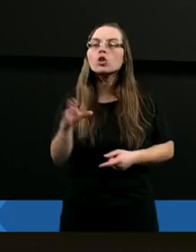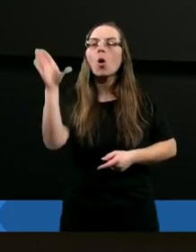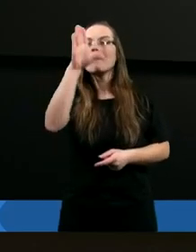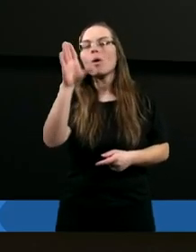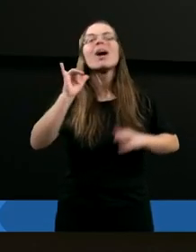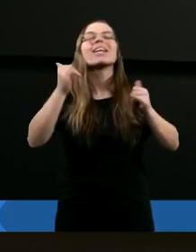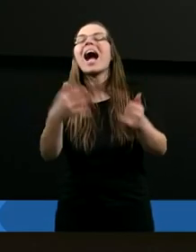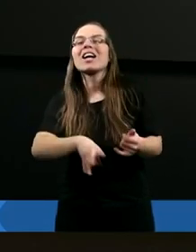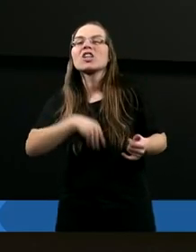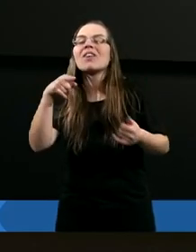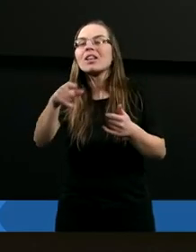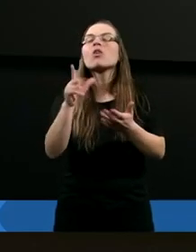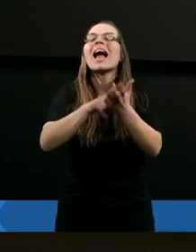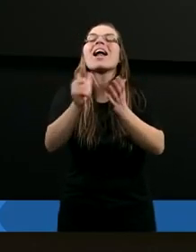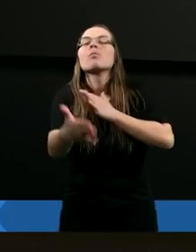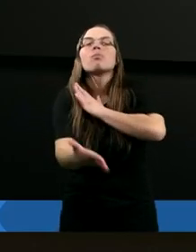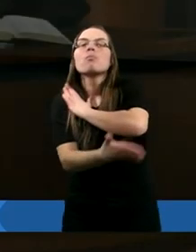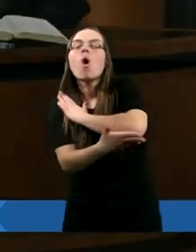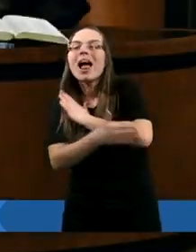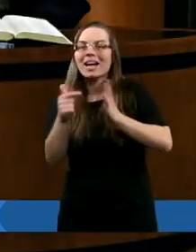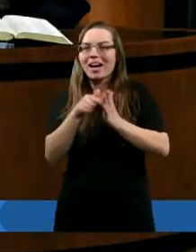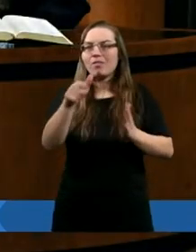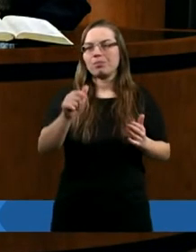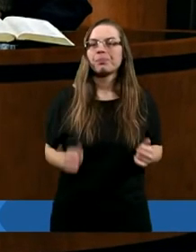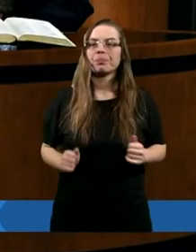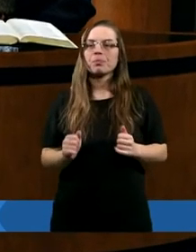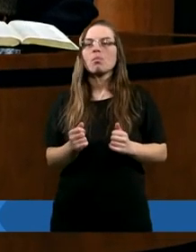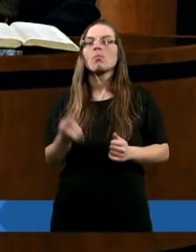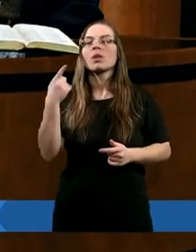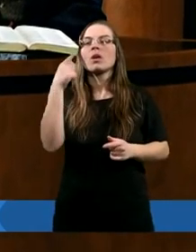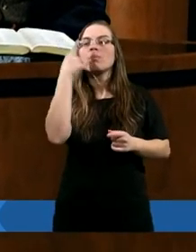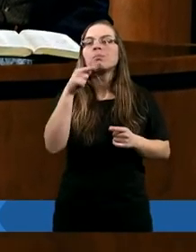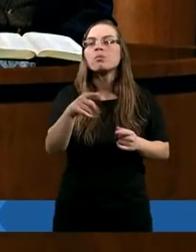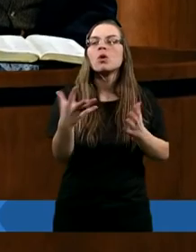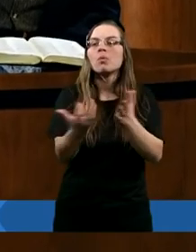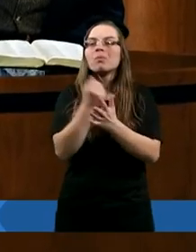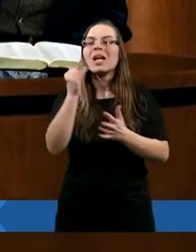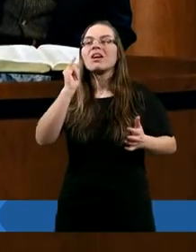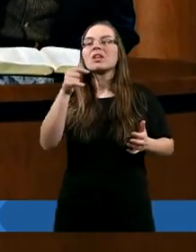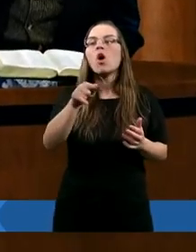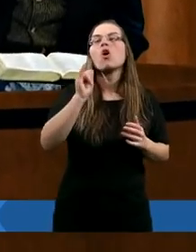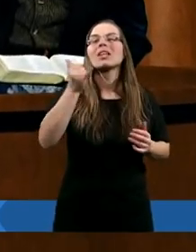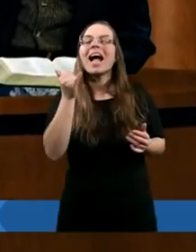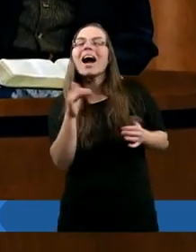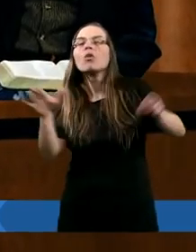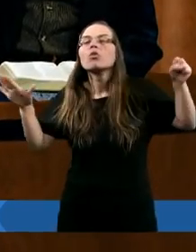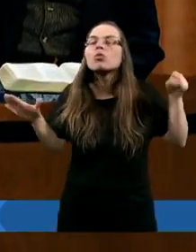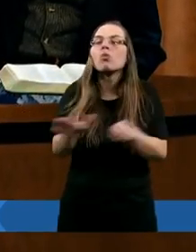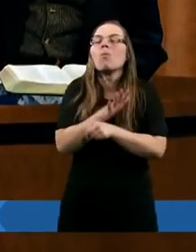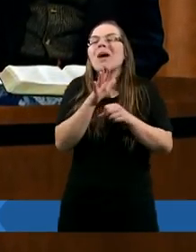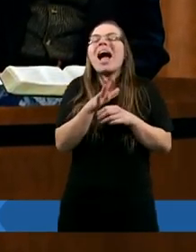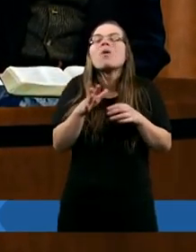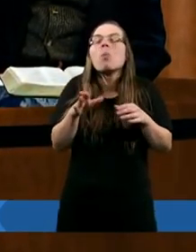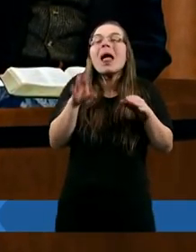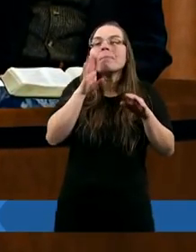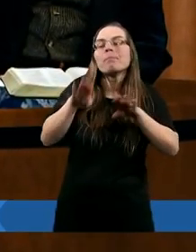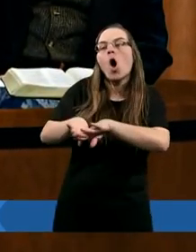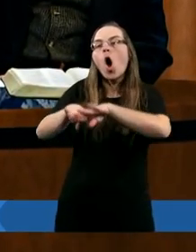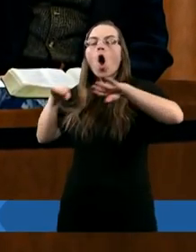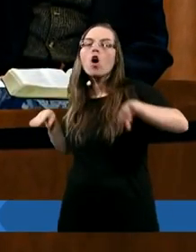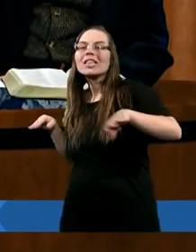rozumiecie świętość Boga? Na czym ona polega? Rozumie to jako zupełne oddzielenie